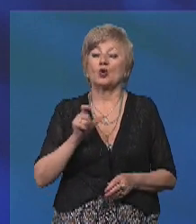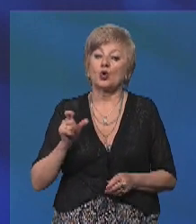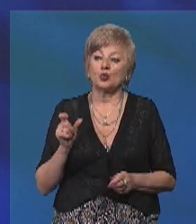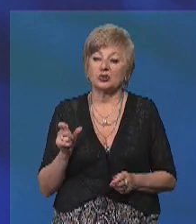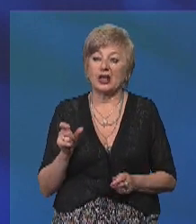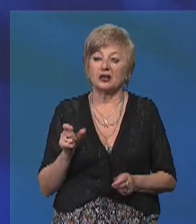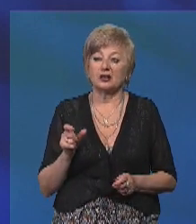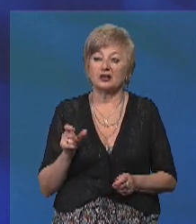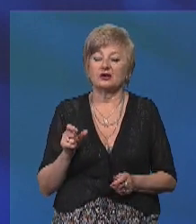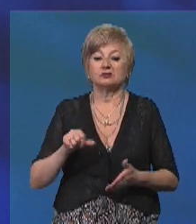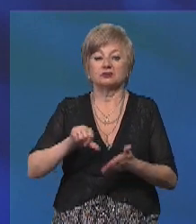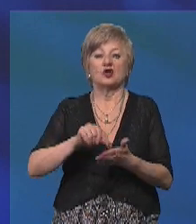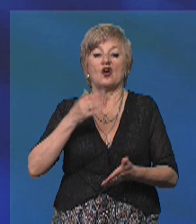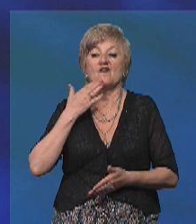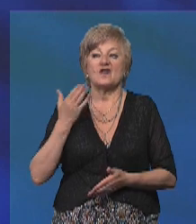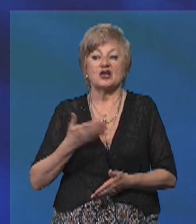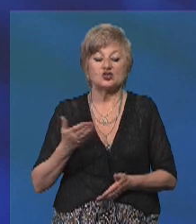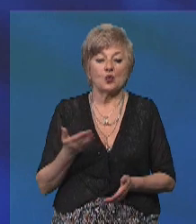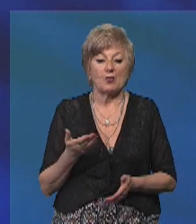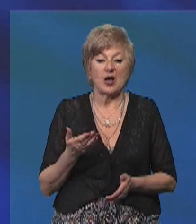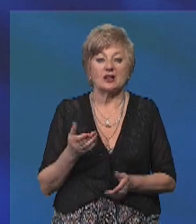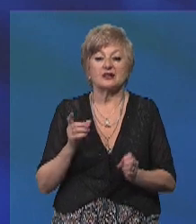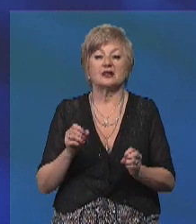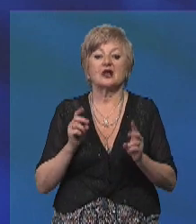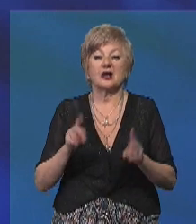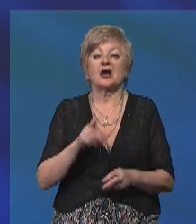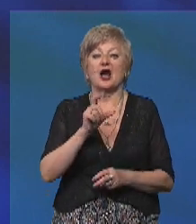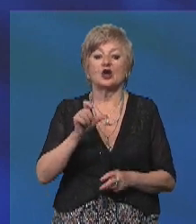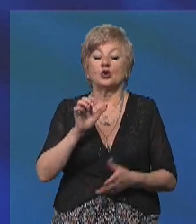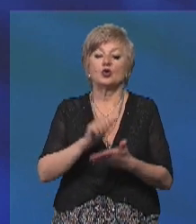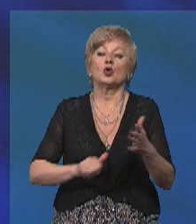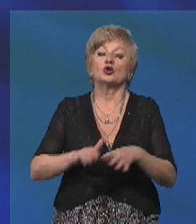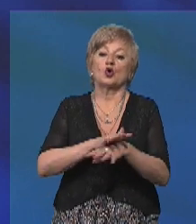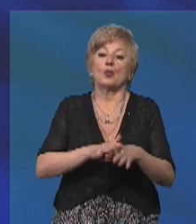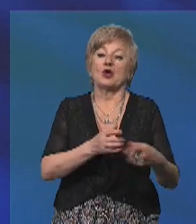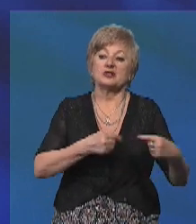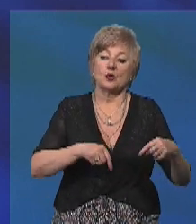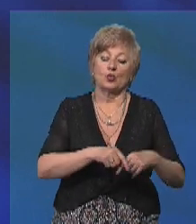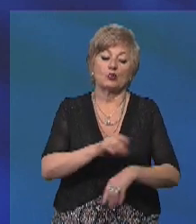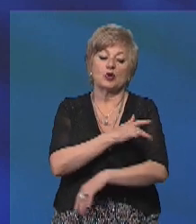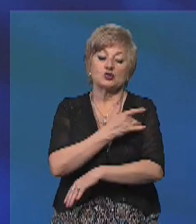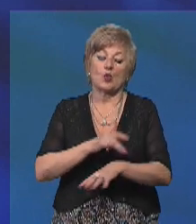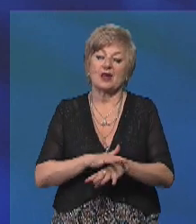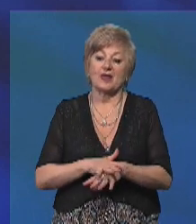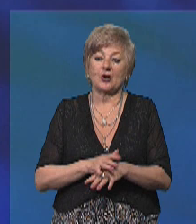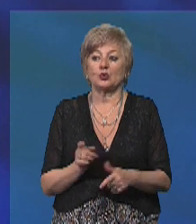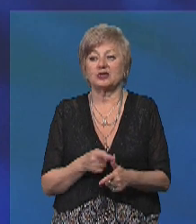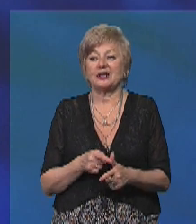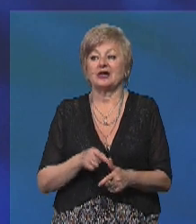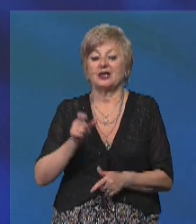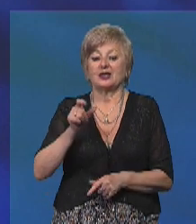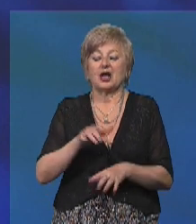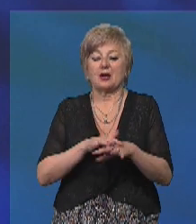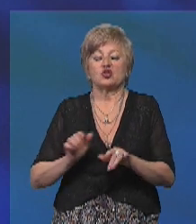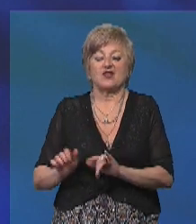які виступали і висувалися як люди від громадської організації «Слуга народу» або від